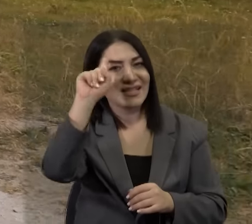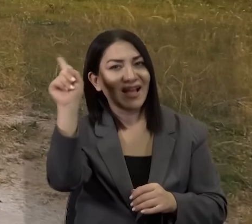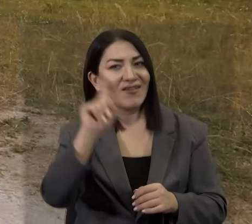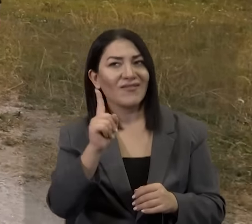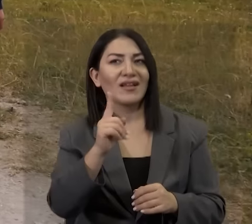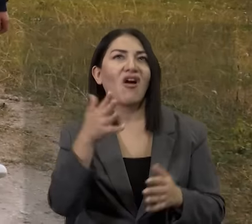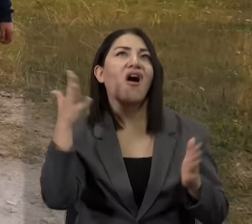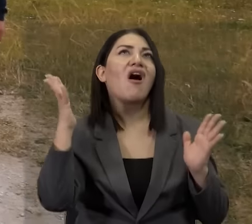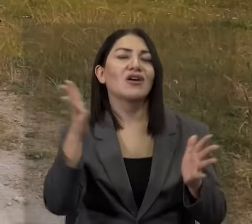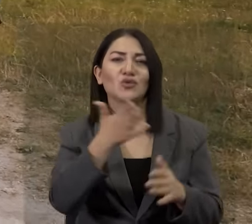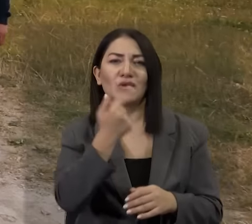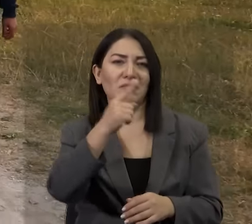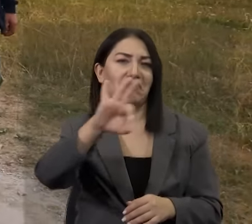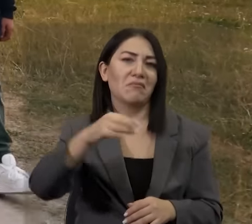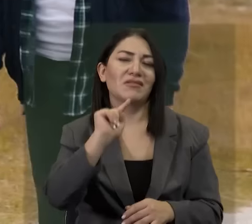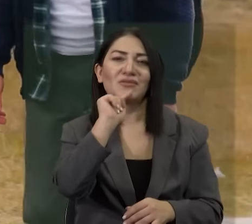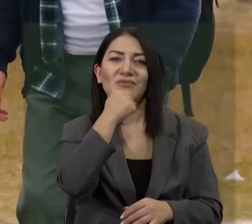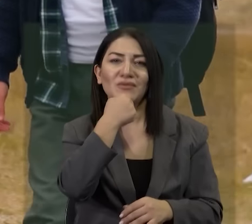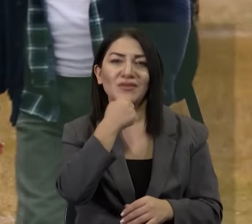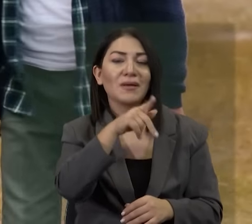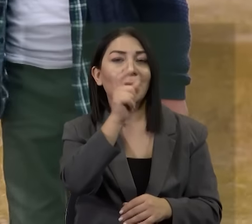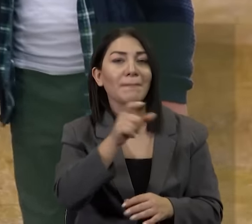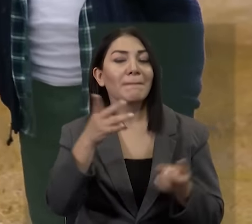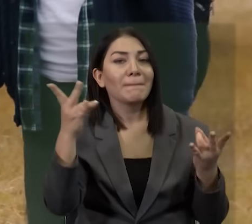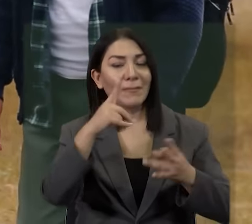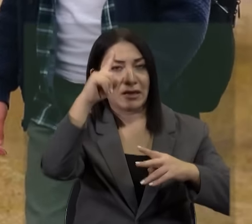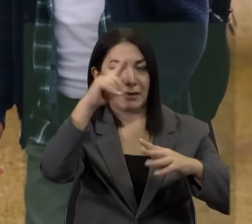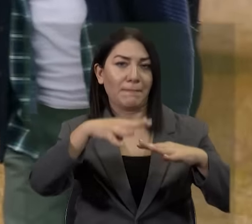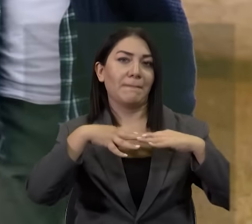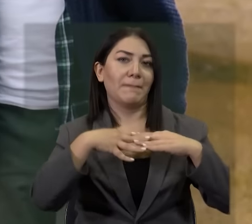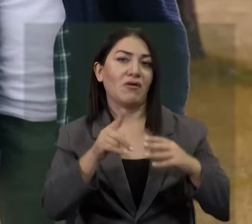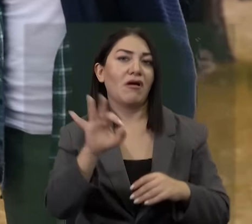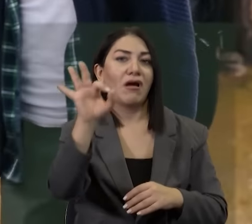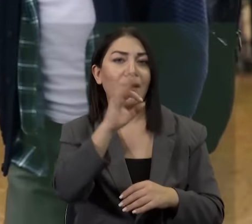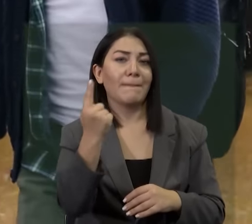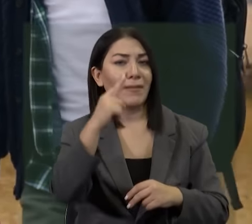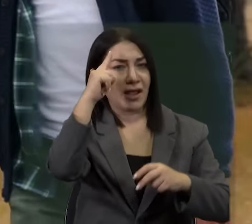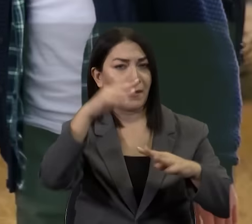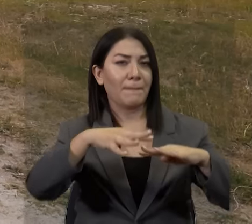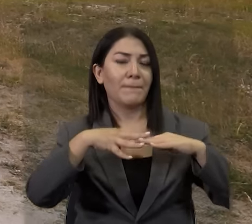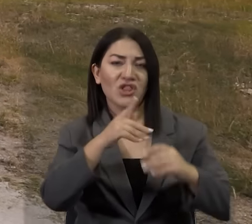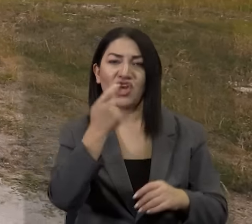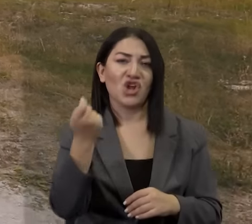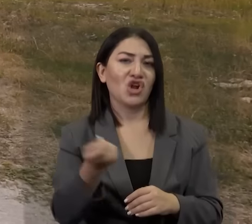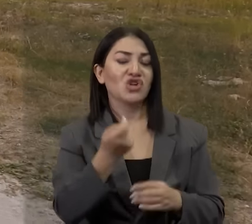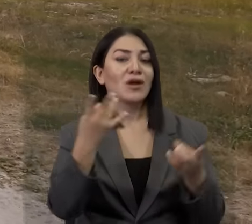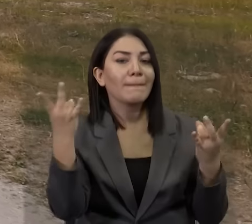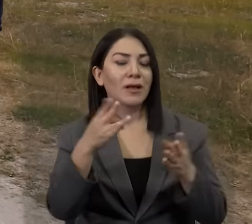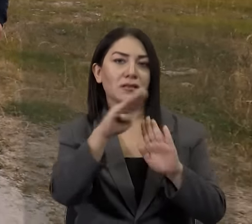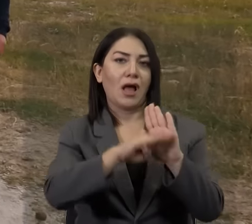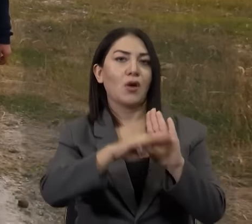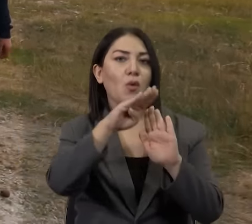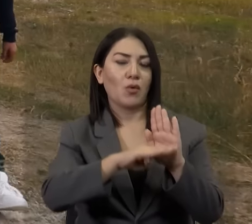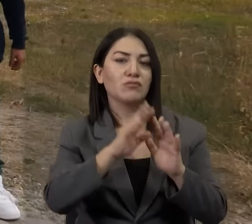Սևանը։ Հազարը չունենք այդ մեկնա։ Ճիշտ է, Սանի։ Ամեն մարդ պետք է մտածի այդ ուղությամբ։ Մենակ մտածելը քիչ